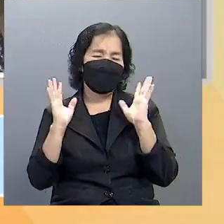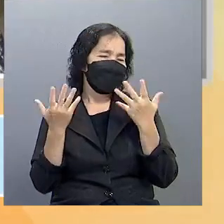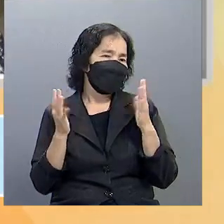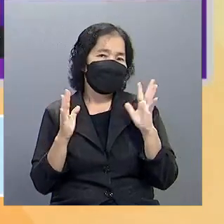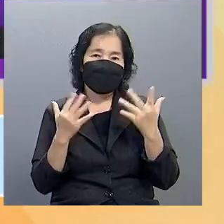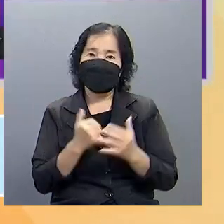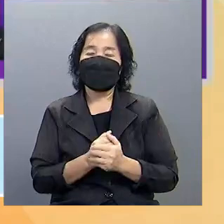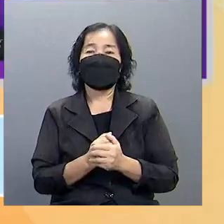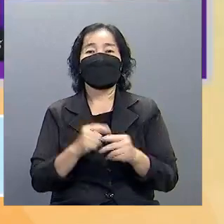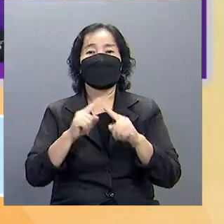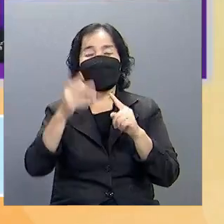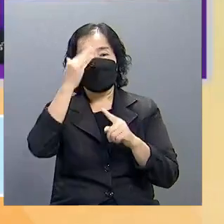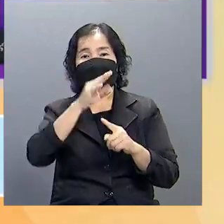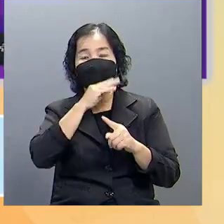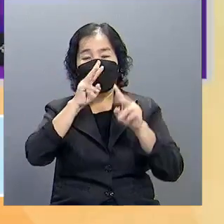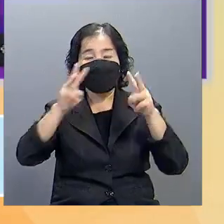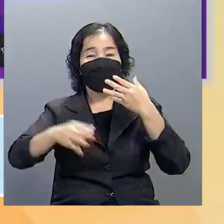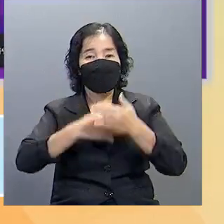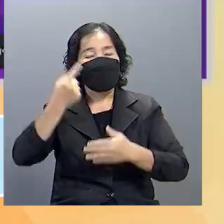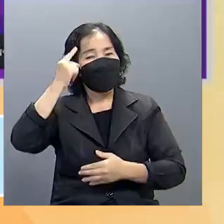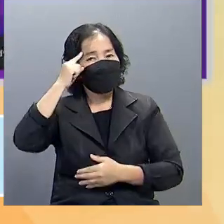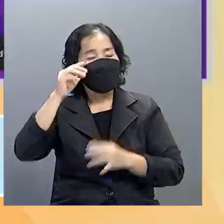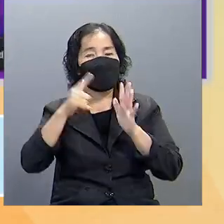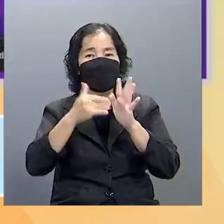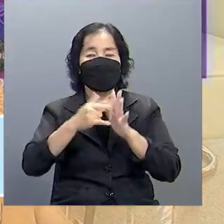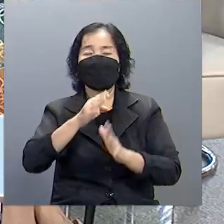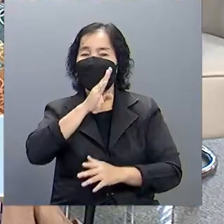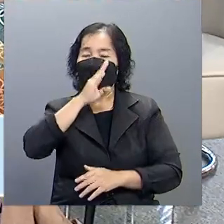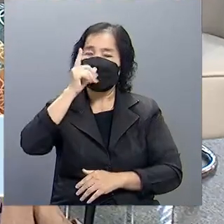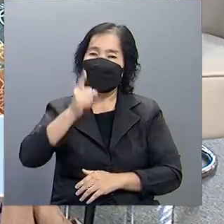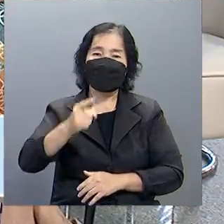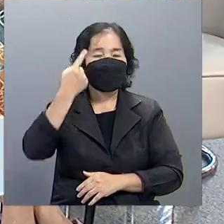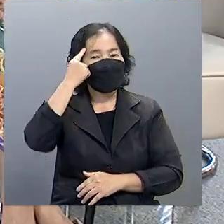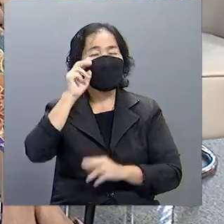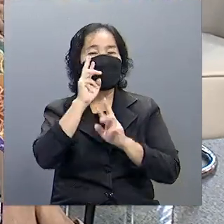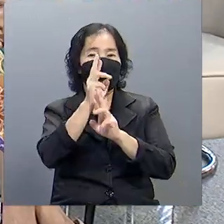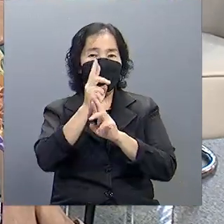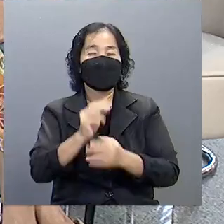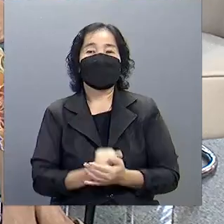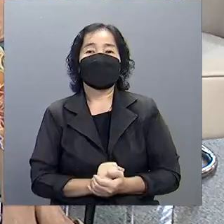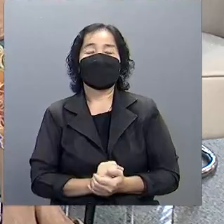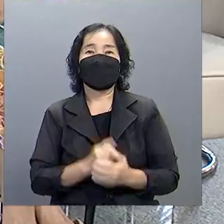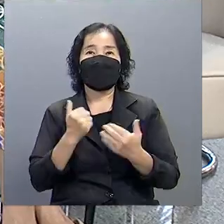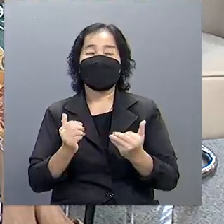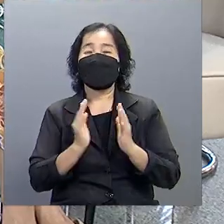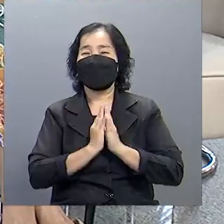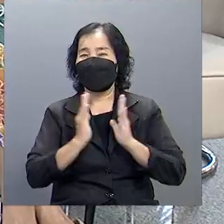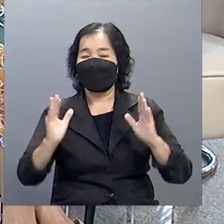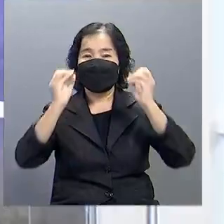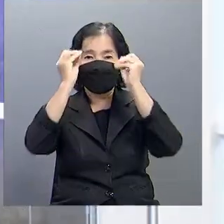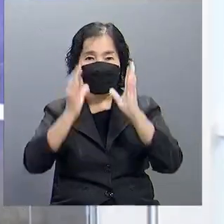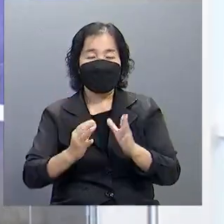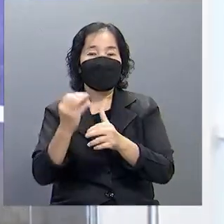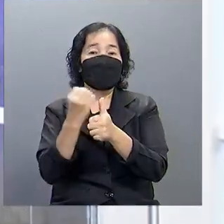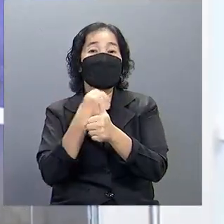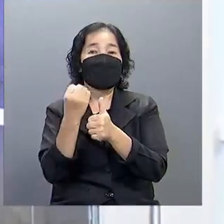อยากจะอ่อนได้บอกได้ว่าในสัญญาที่ท่านจะได้จริงหรือเปล่าฮ่าๆๆระวังเอาไว้กับวันนี้ขอบคุณอาจารย์บดินทร์ทิมสุวรรณมากๆเลยนะครับไว้โอกาส